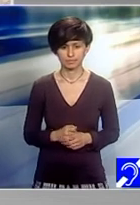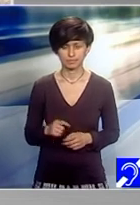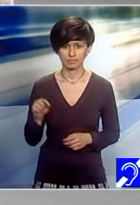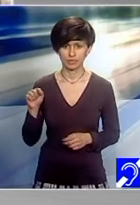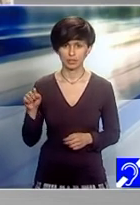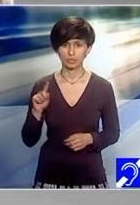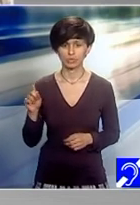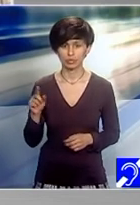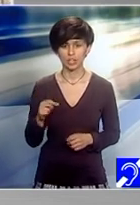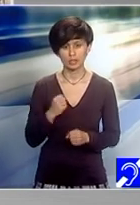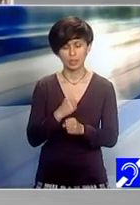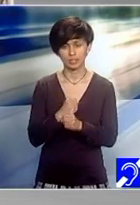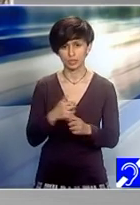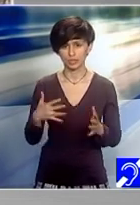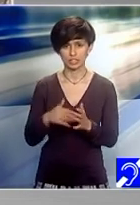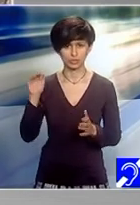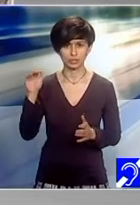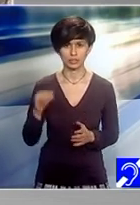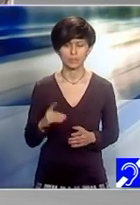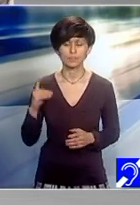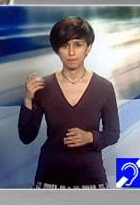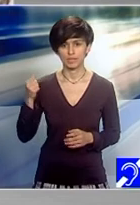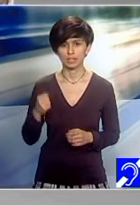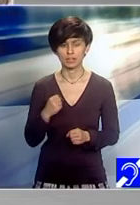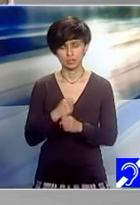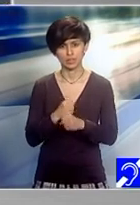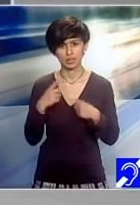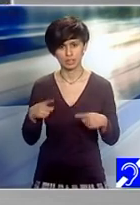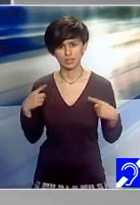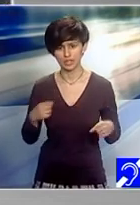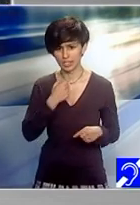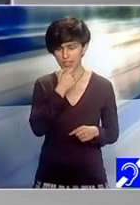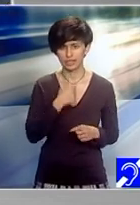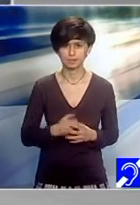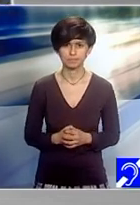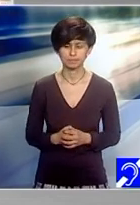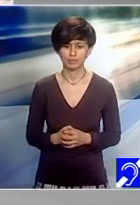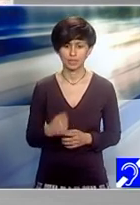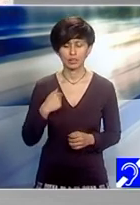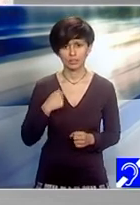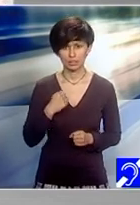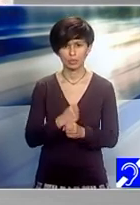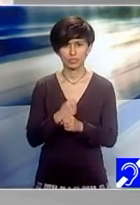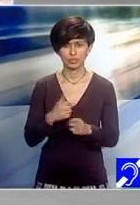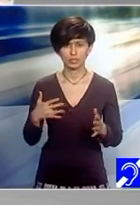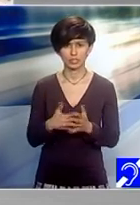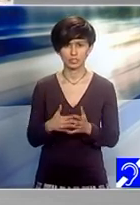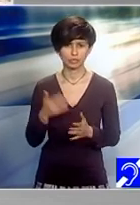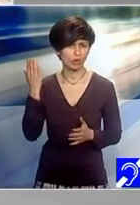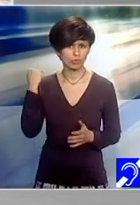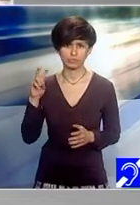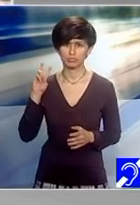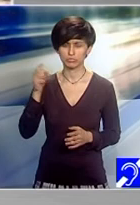făcut. Ba da, am mai făcut, da, am mai făcut. Am făcut în fiecare an, Papa Nicola, da. Am mai făcut acum 2 ani și acum am vrut să mai vedem